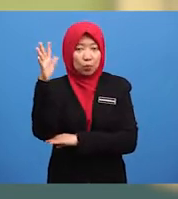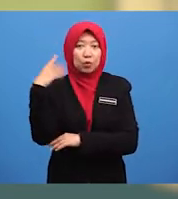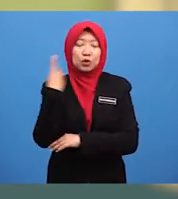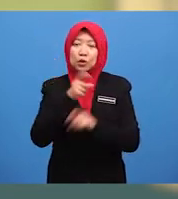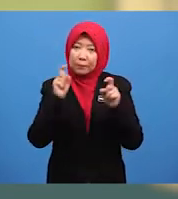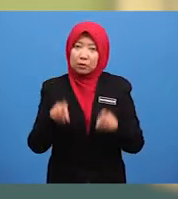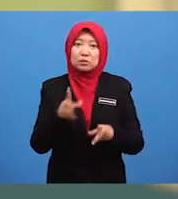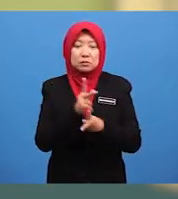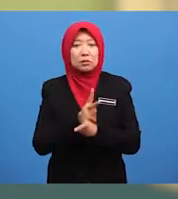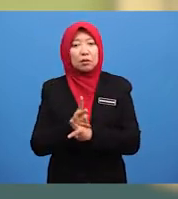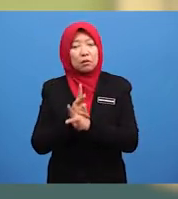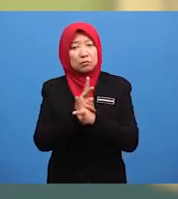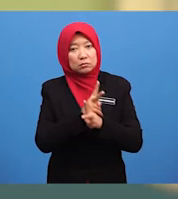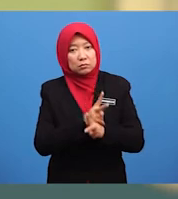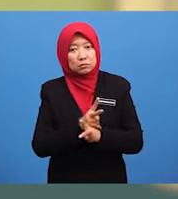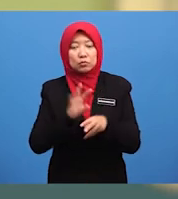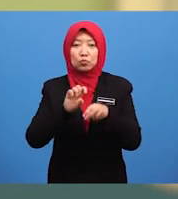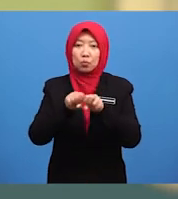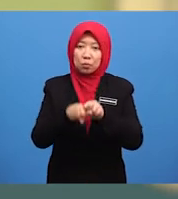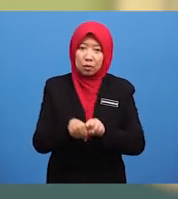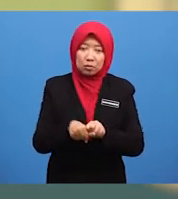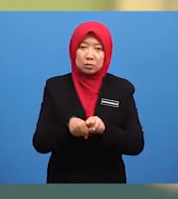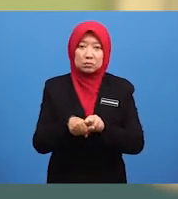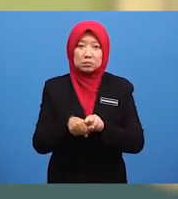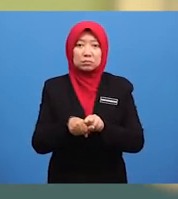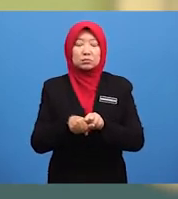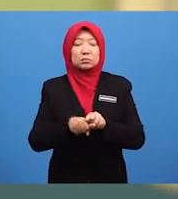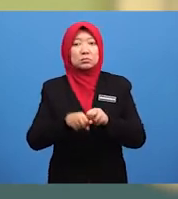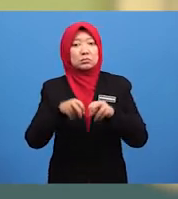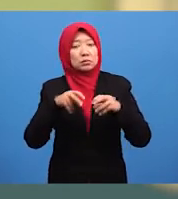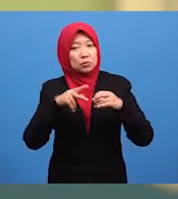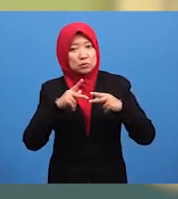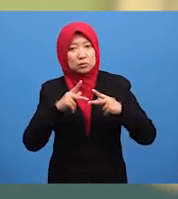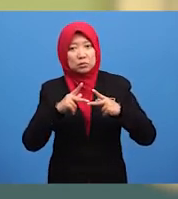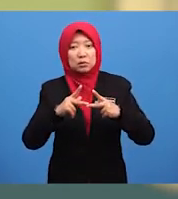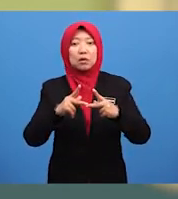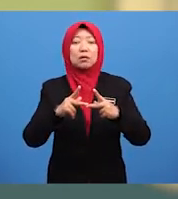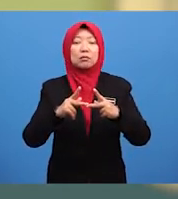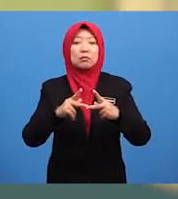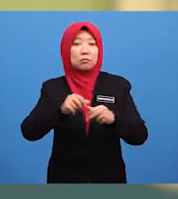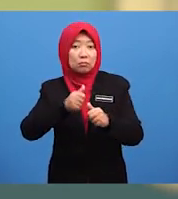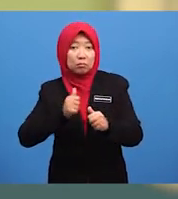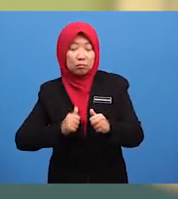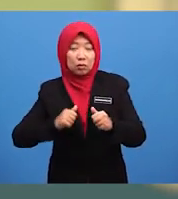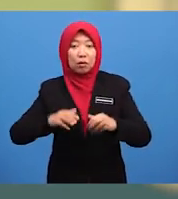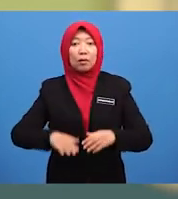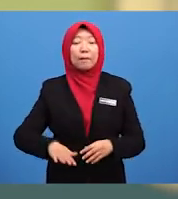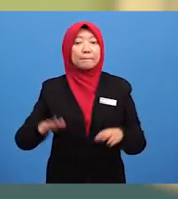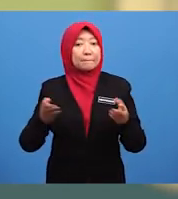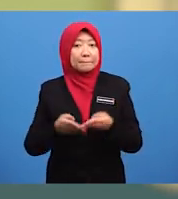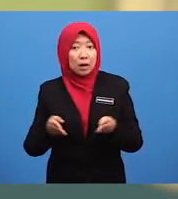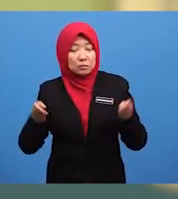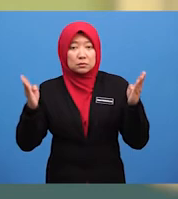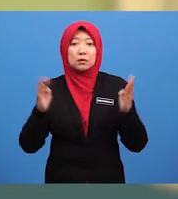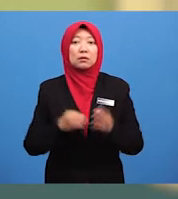jaga supaya dikekalkan bagi mengelakkan berlakunya banjir.